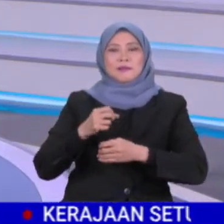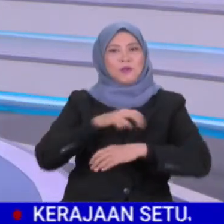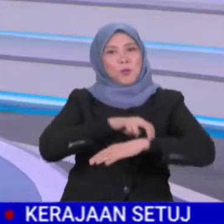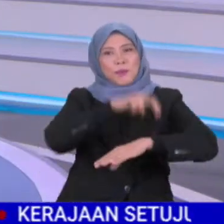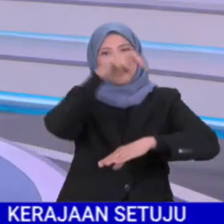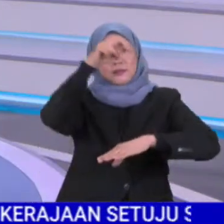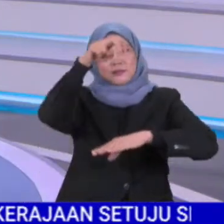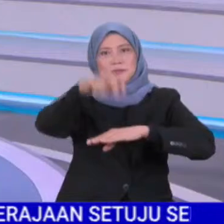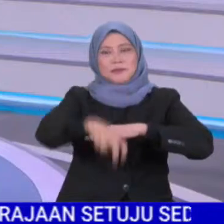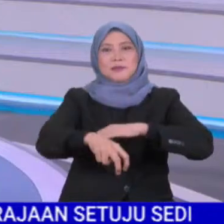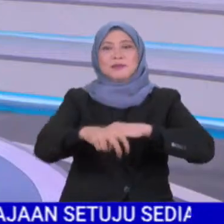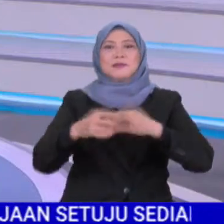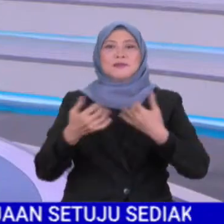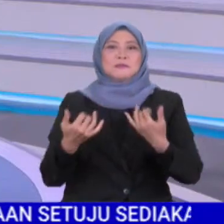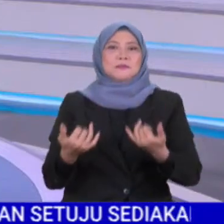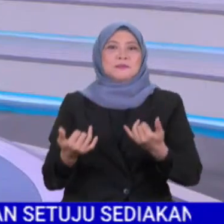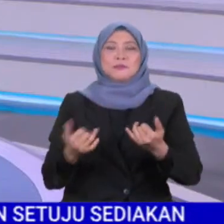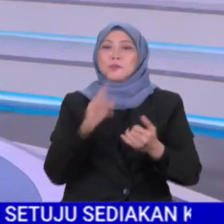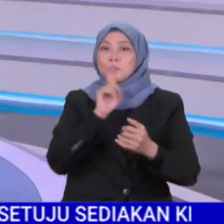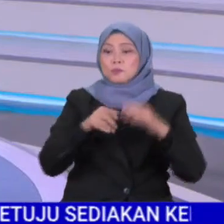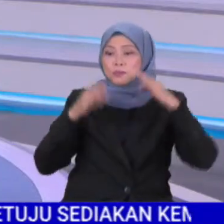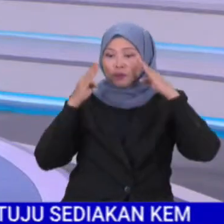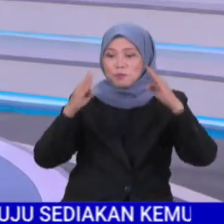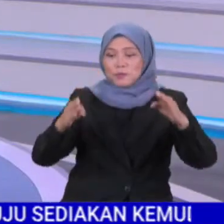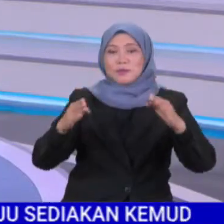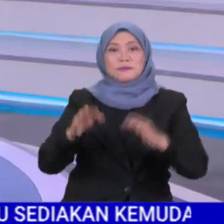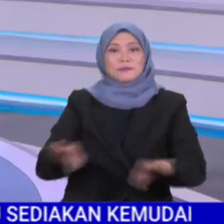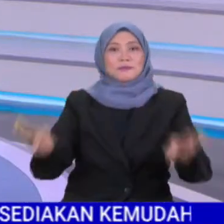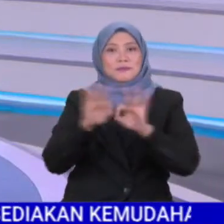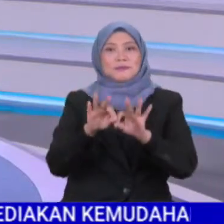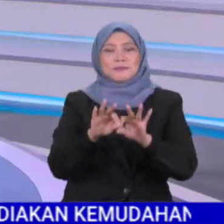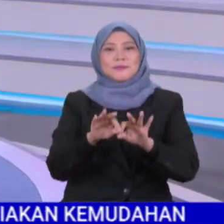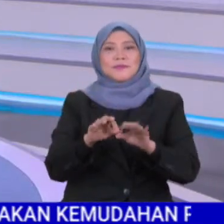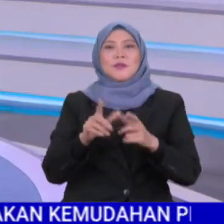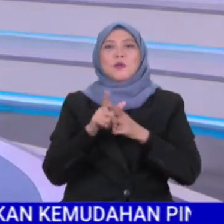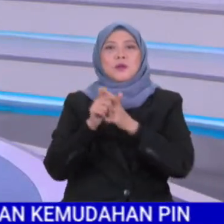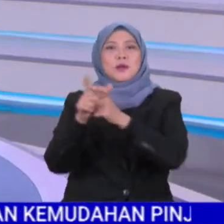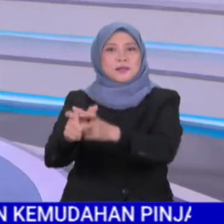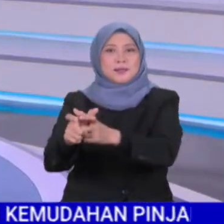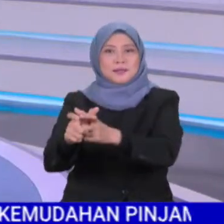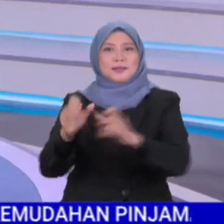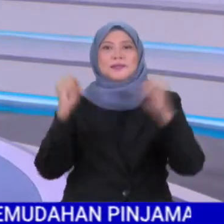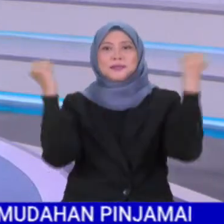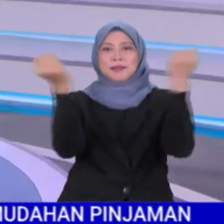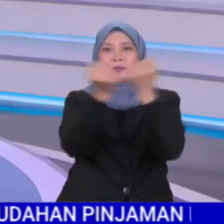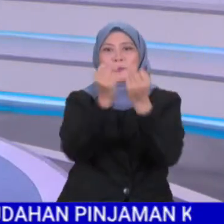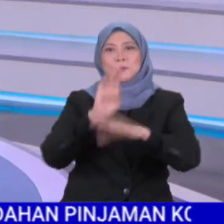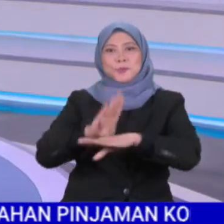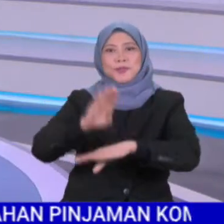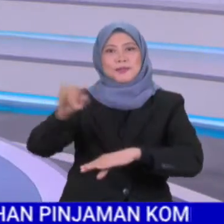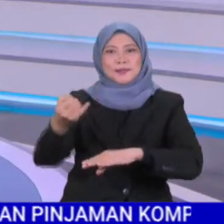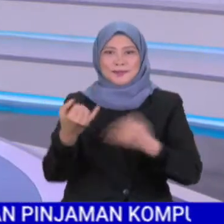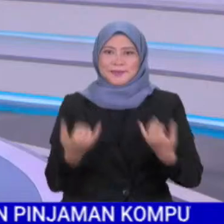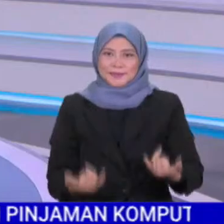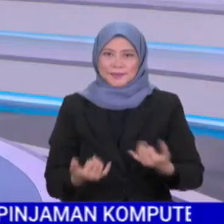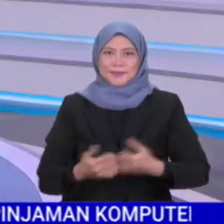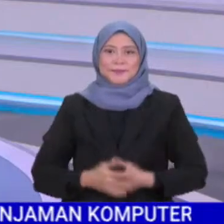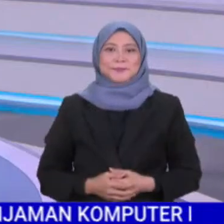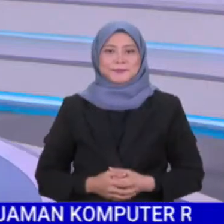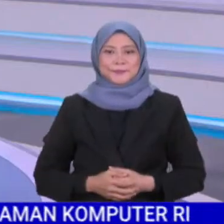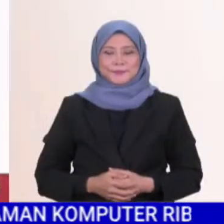Feral Glenn Felix Jurus antara yang menjadi tumpuan utama saksi olahraga di Stadium Nasional Bukit Jalil hari ini.